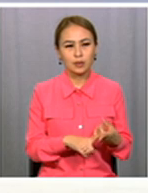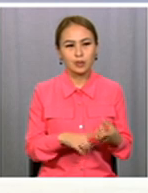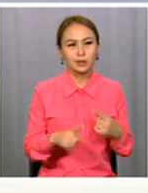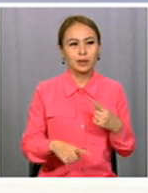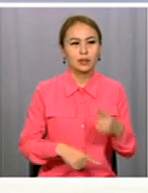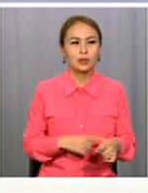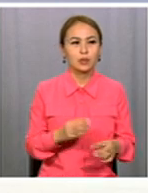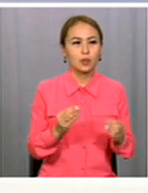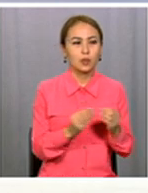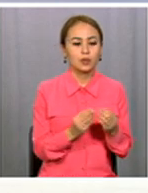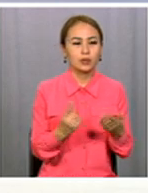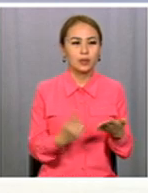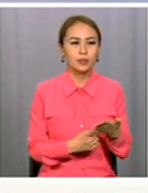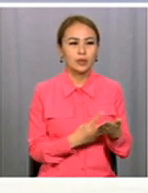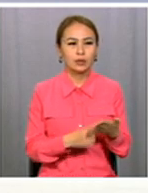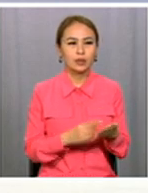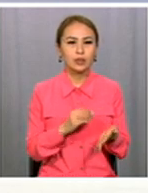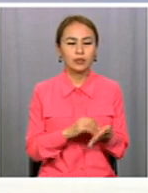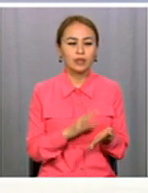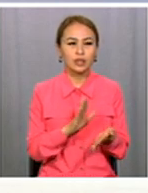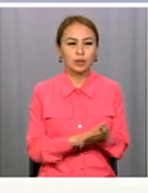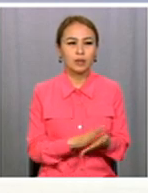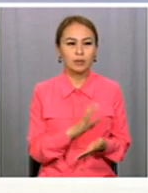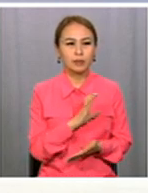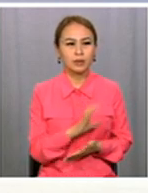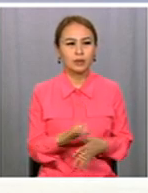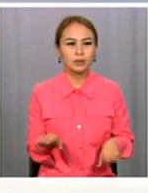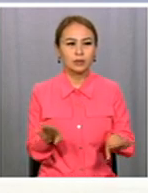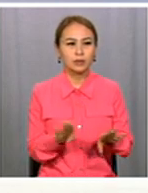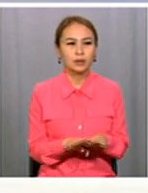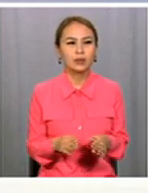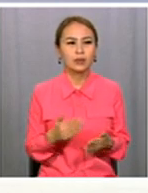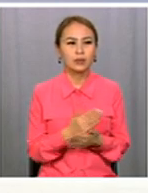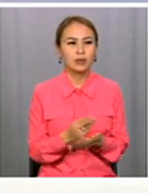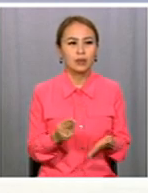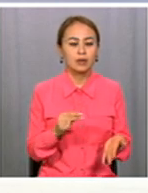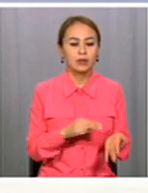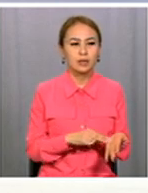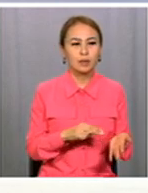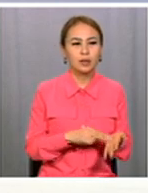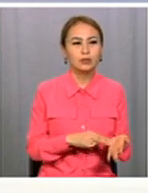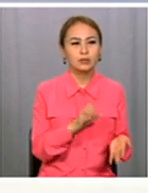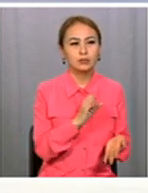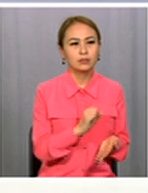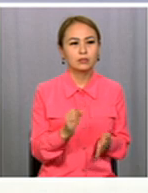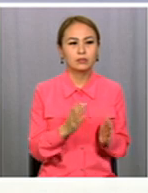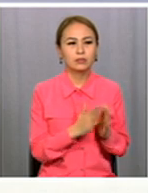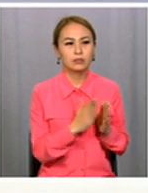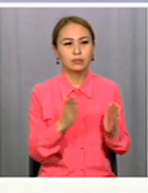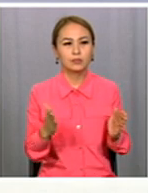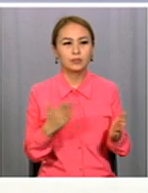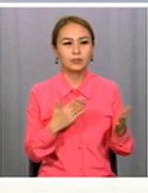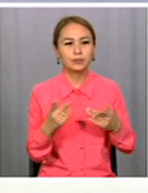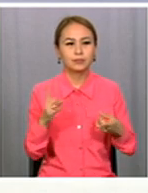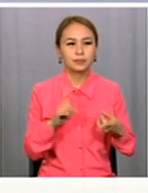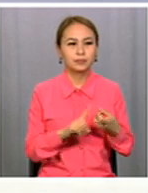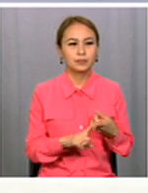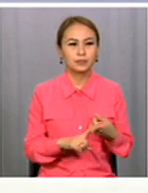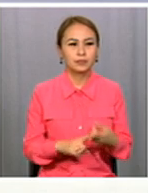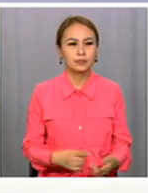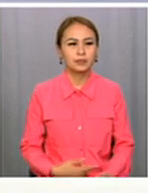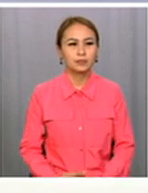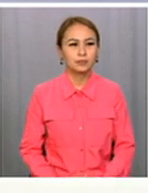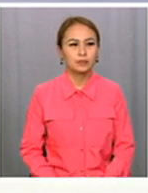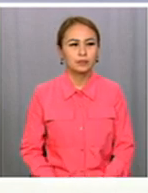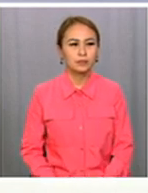10 дәптердің құны C деп алатын болсақ, оның бағасының, яғни А-ның арасындағы тәуелділікті жазуымыз керек.